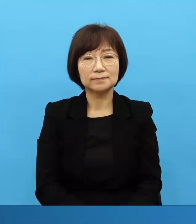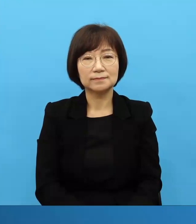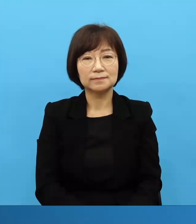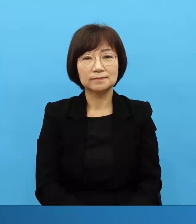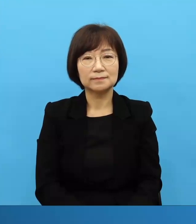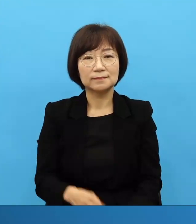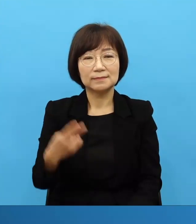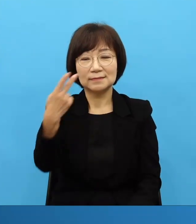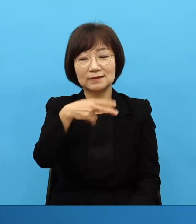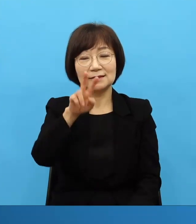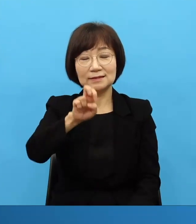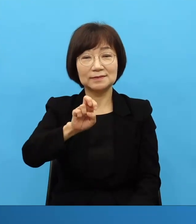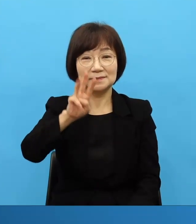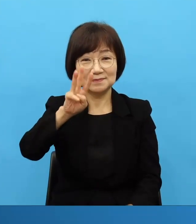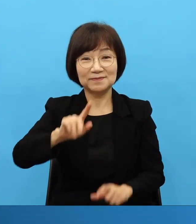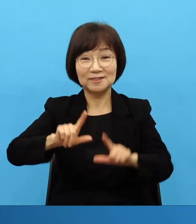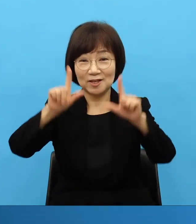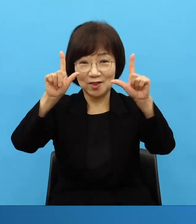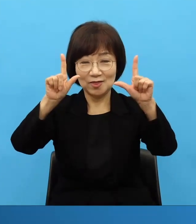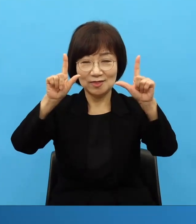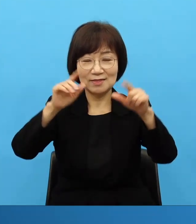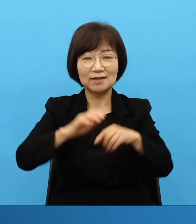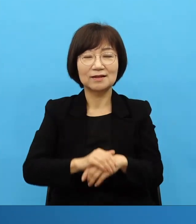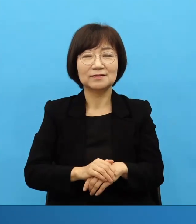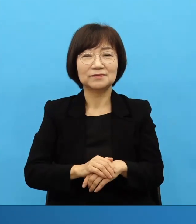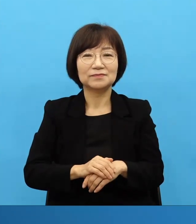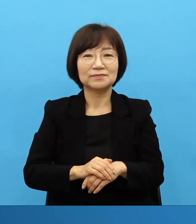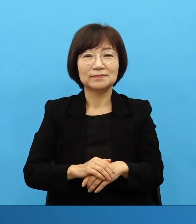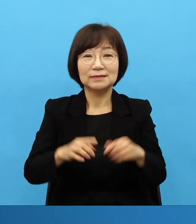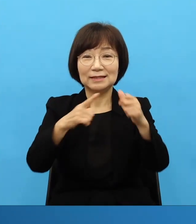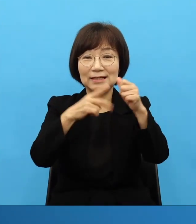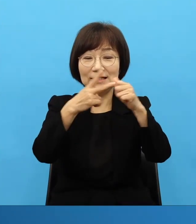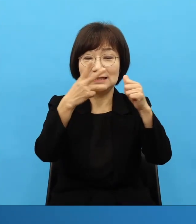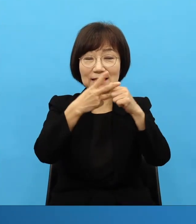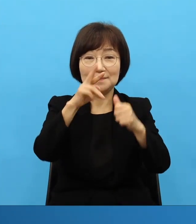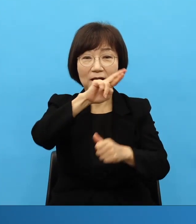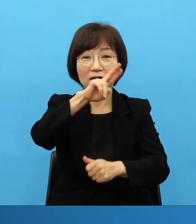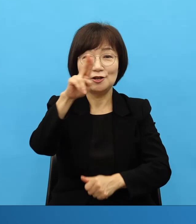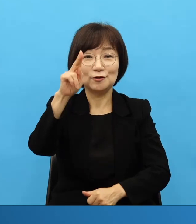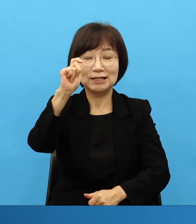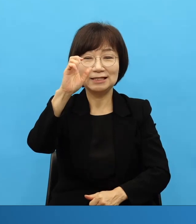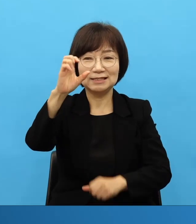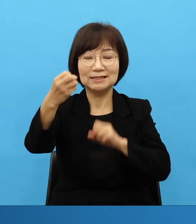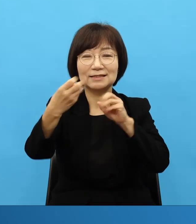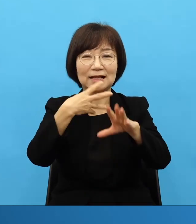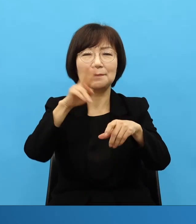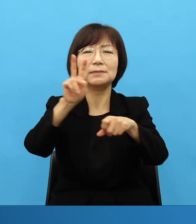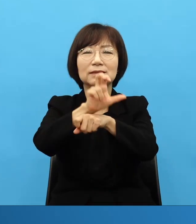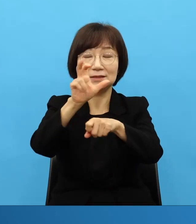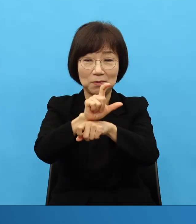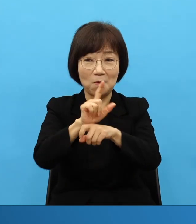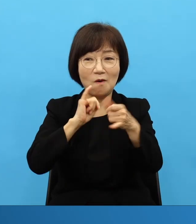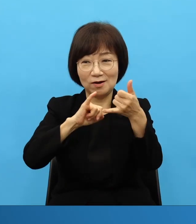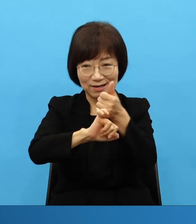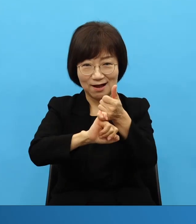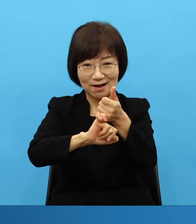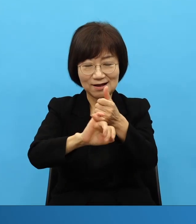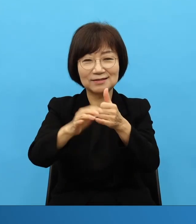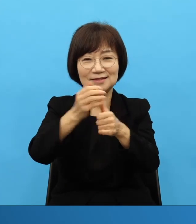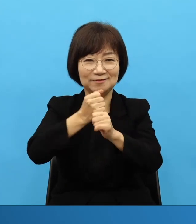다가올 2023년은 다락방 모든 성도가 제123 RUTC 응답 25회 언약 잡고 인도받을